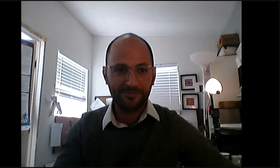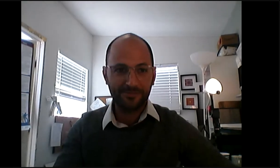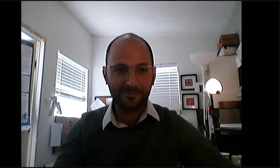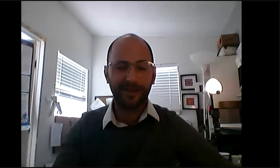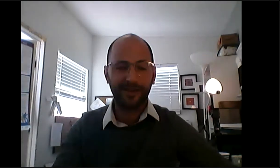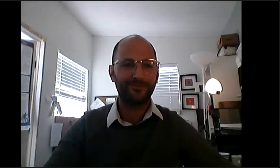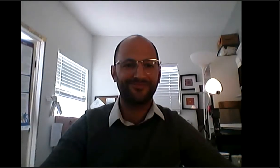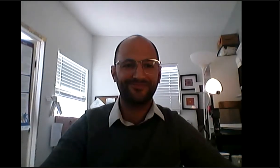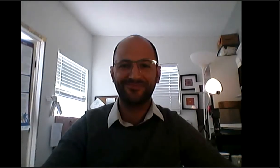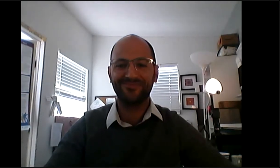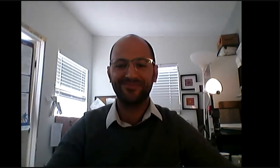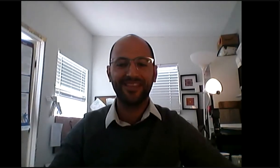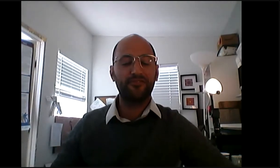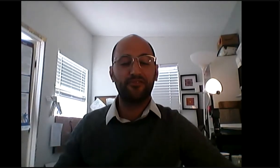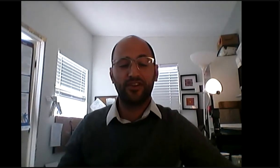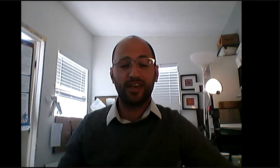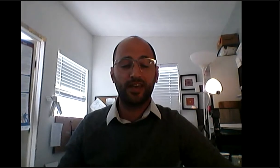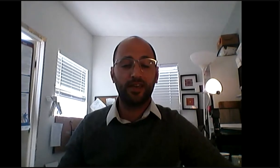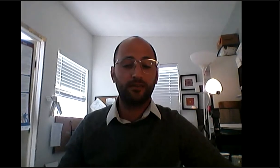קודם, סליחה על ה...